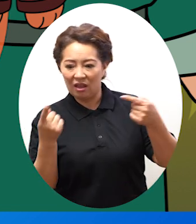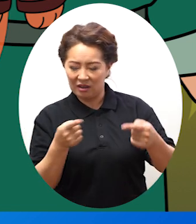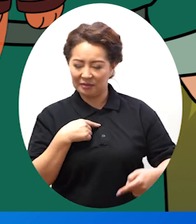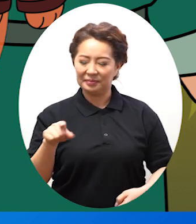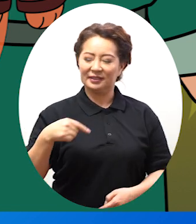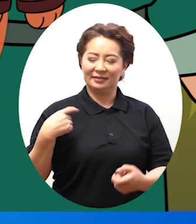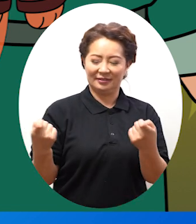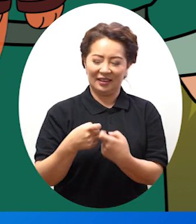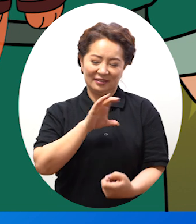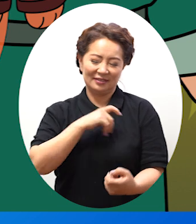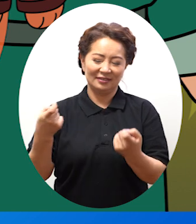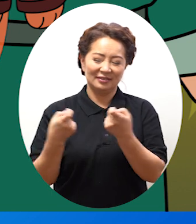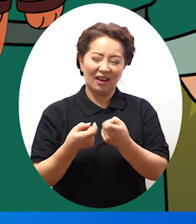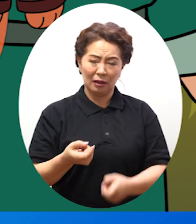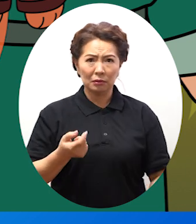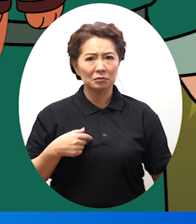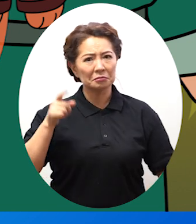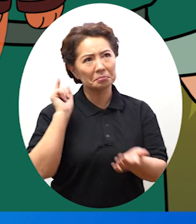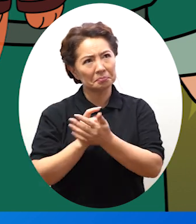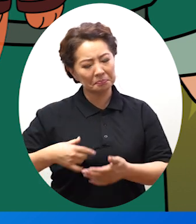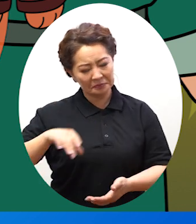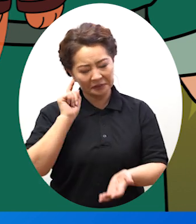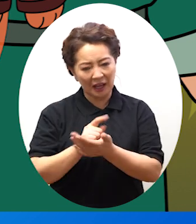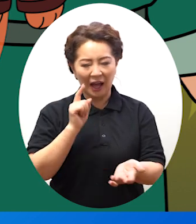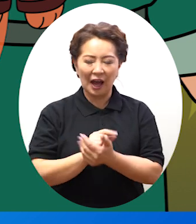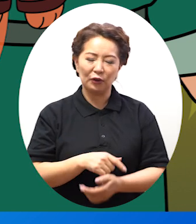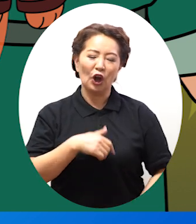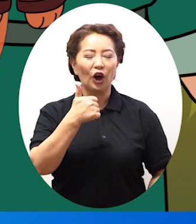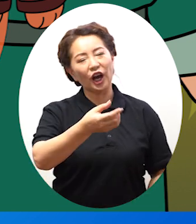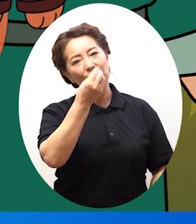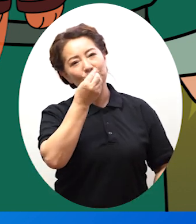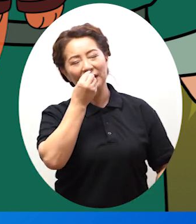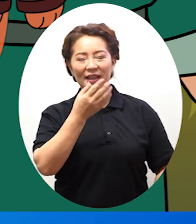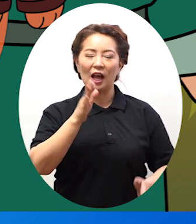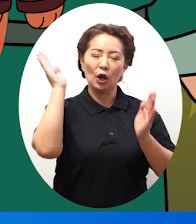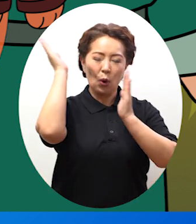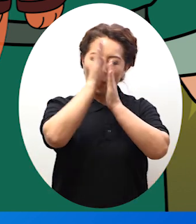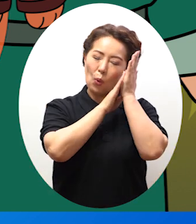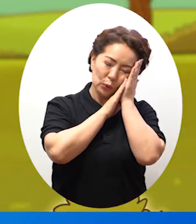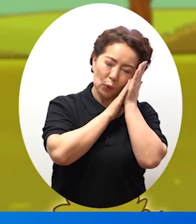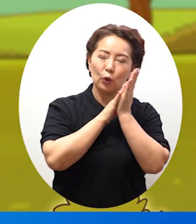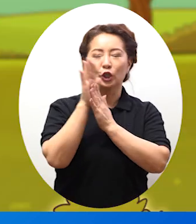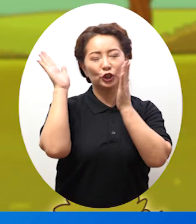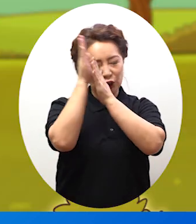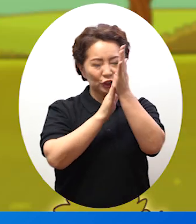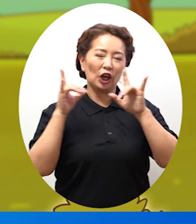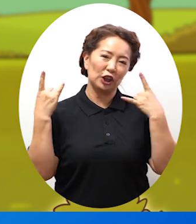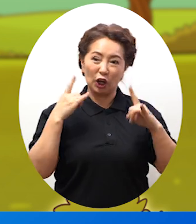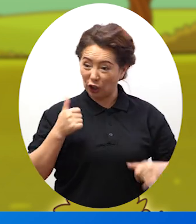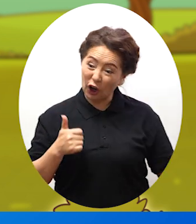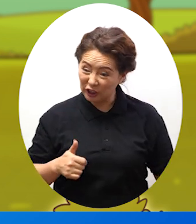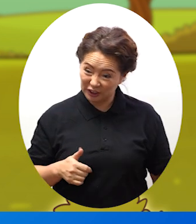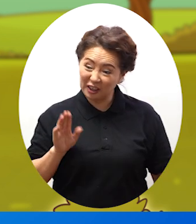шүү. Нэрэ бид нар яагаад байн гоё юм мэдэж унтлагүй шүнжэнгөө тоглож болдгүй юм те? Харин тийм